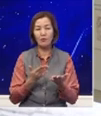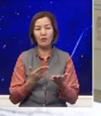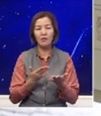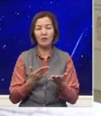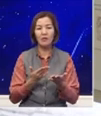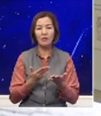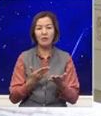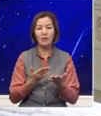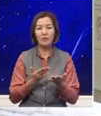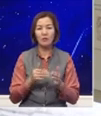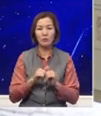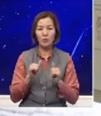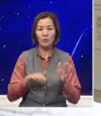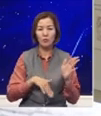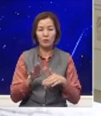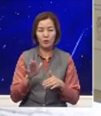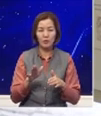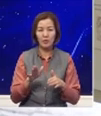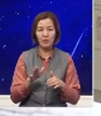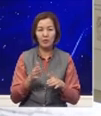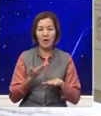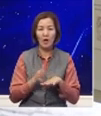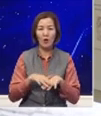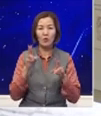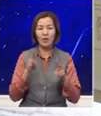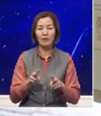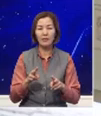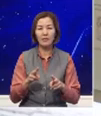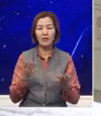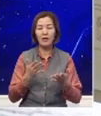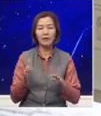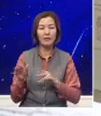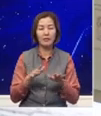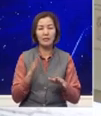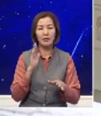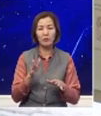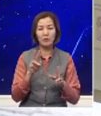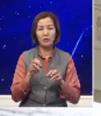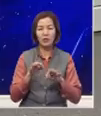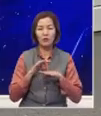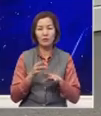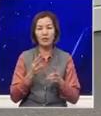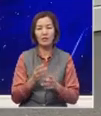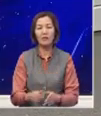оны қауіпсіздігін жетілдіру, және де ауыр апат кезінде қандай процестер болатынын зерттеу болып табылады.